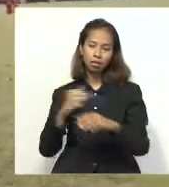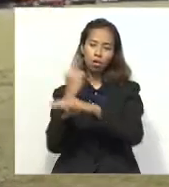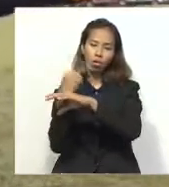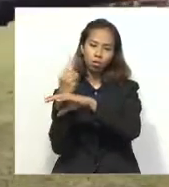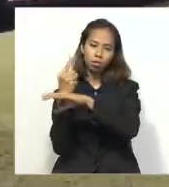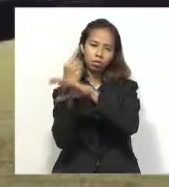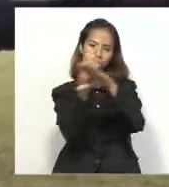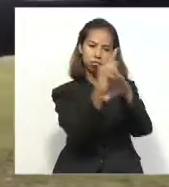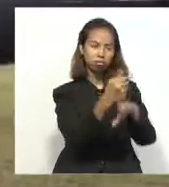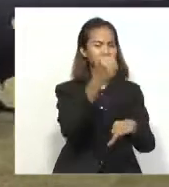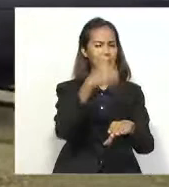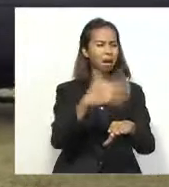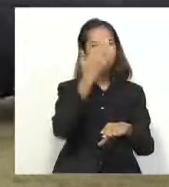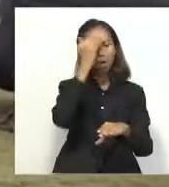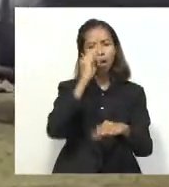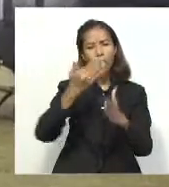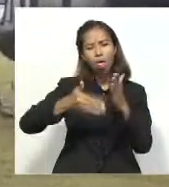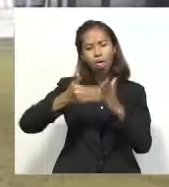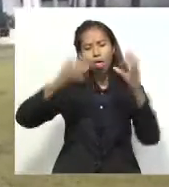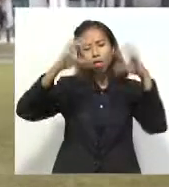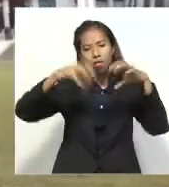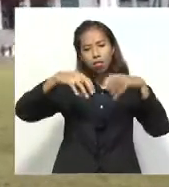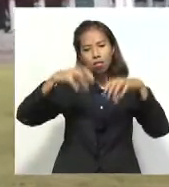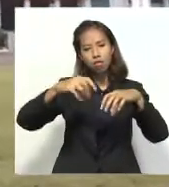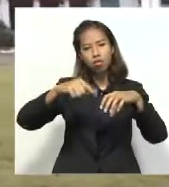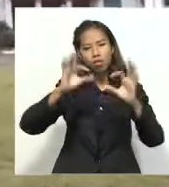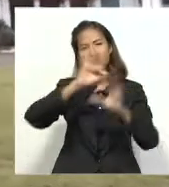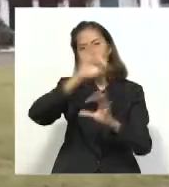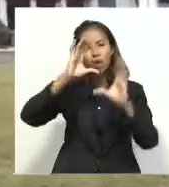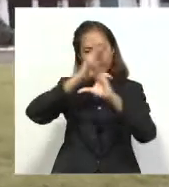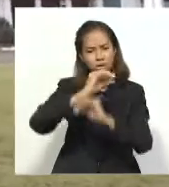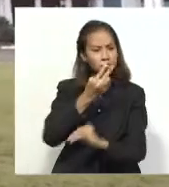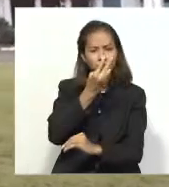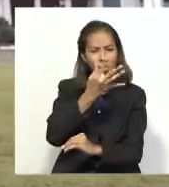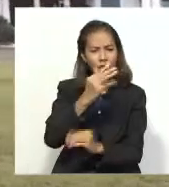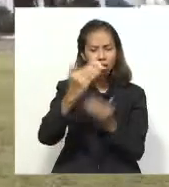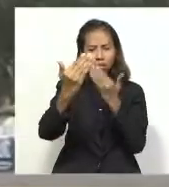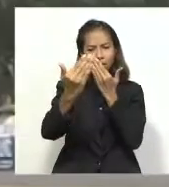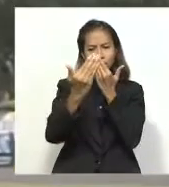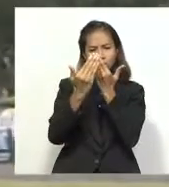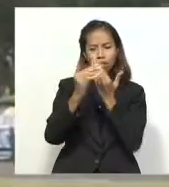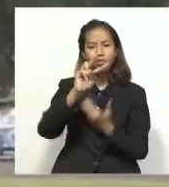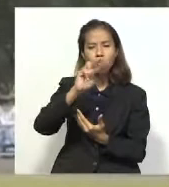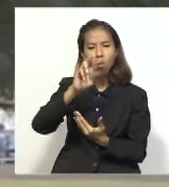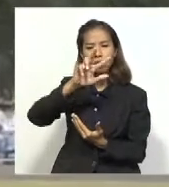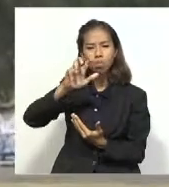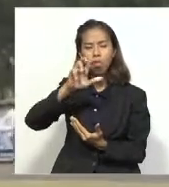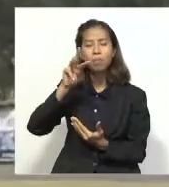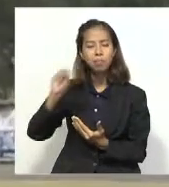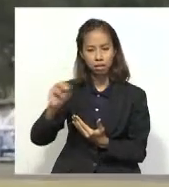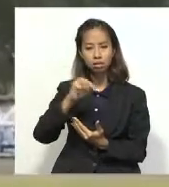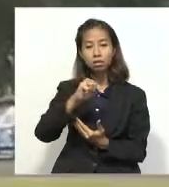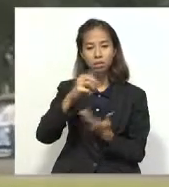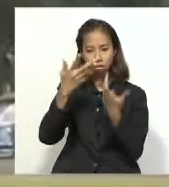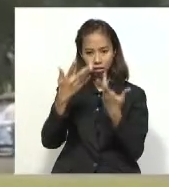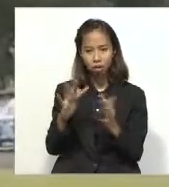เฮลิคอปเตอร์ได้เนื่องจากว่าฝนตกและสภาพอากาศปิดระยะการมองเห็นเพียงแค่200ถึง300เมตรเท่านั้นโด